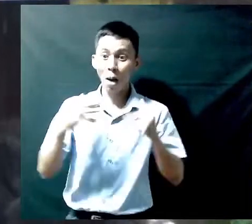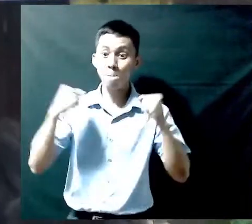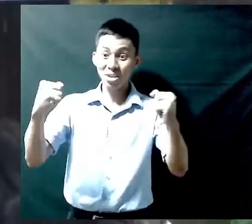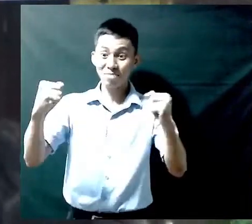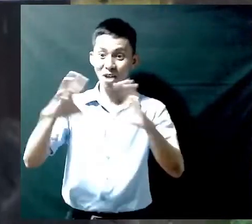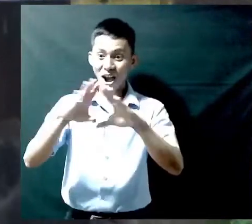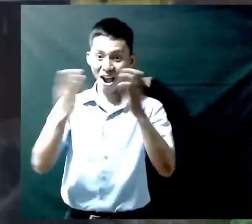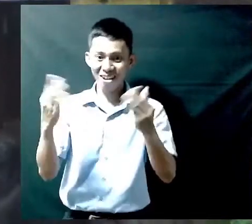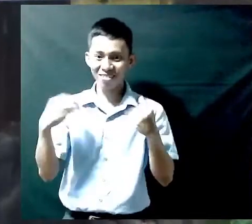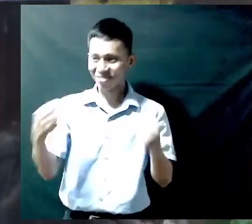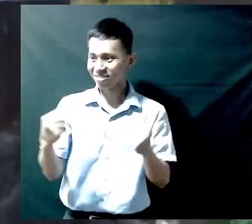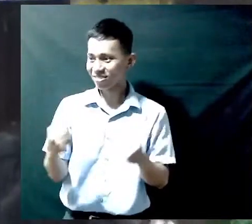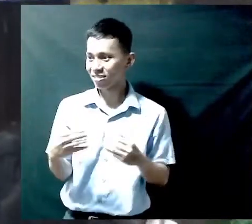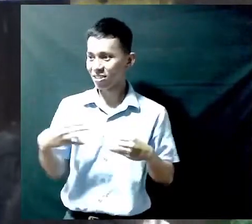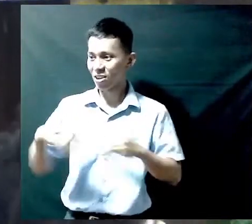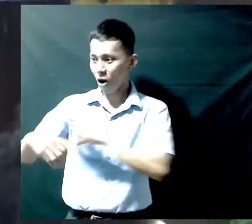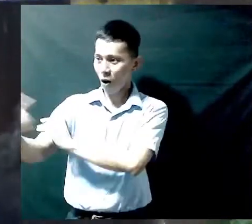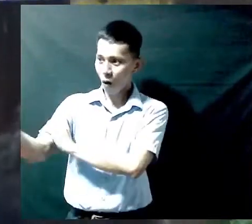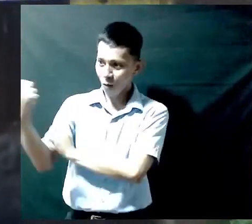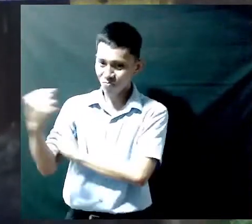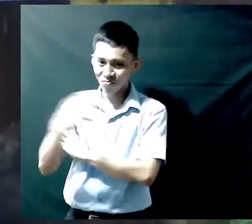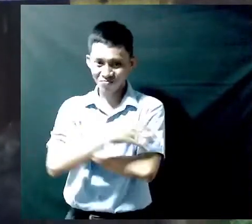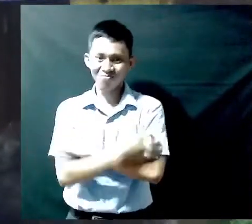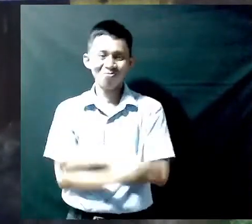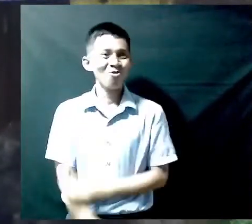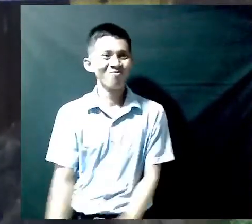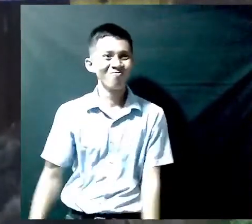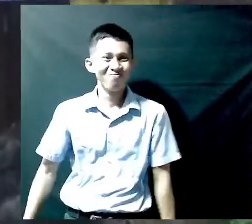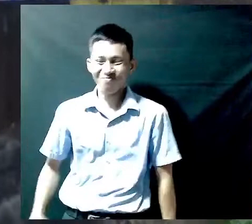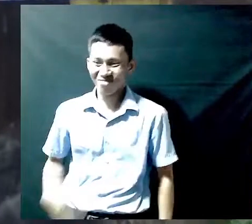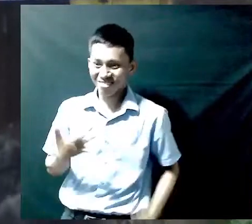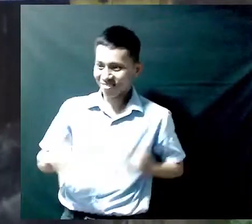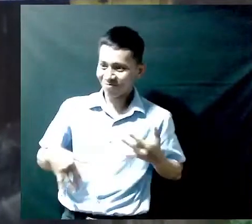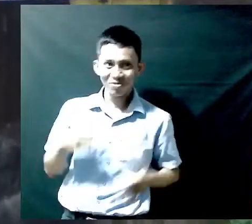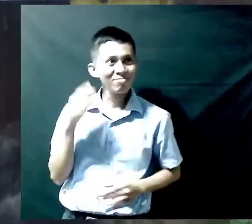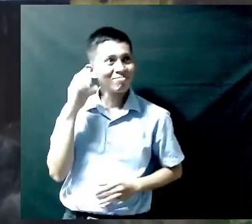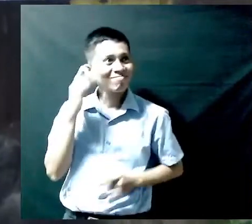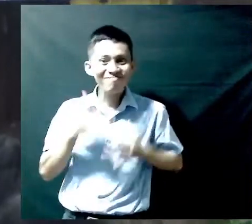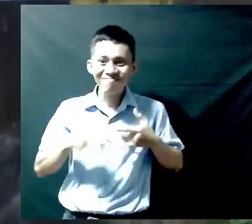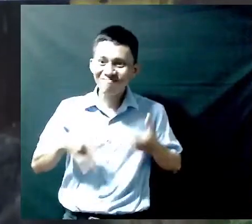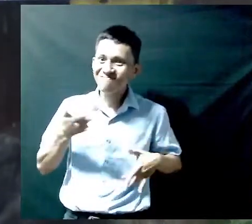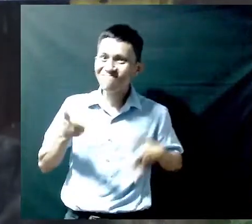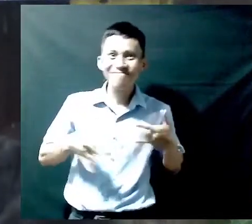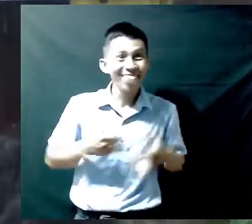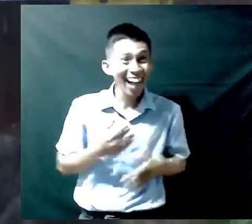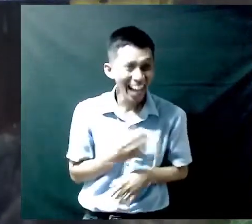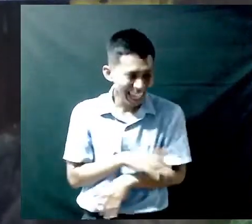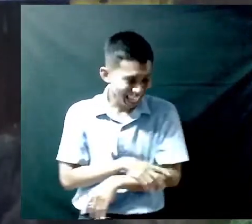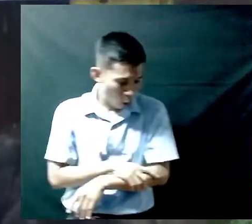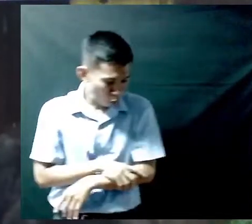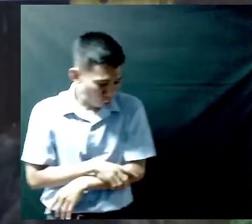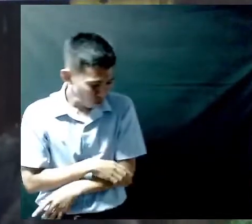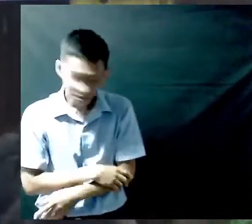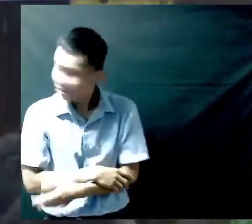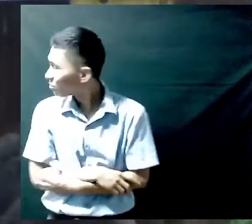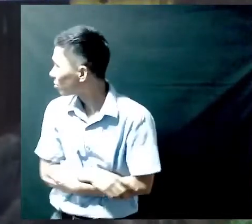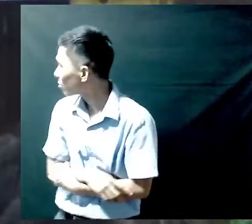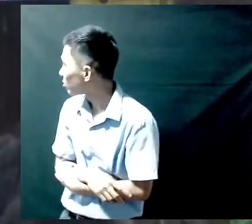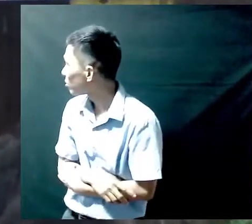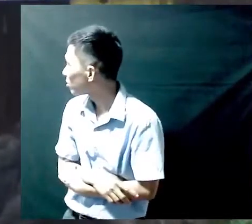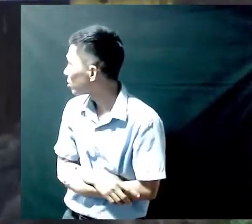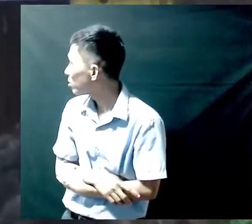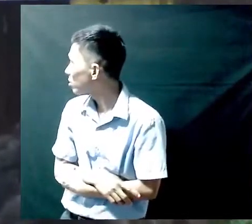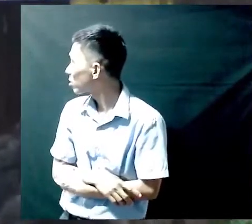Okay po, so anyway, pag-pray nyo lang po. And then of course, medyo may edad na rin po ako, 52 anyos na ako. Ang tough guys po